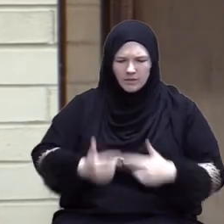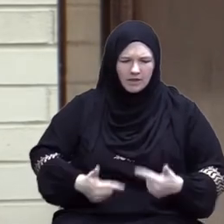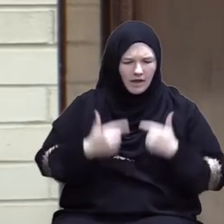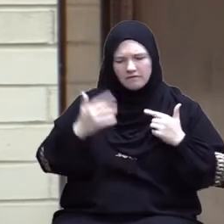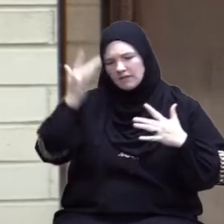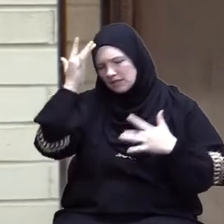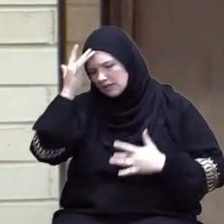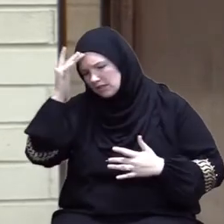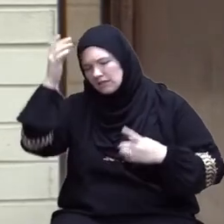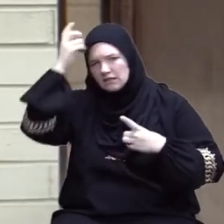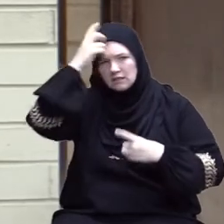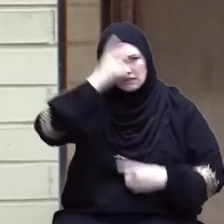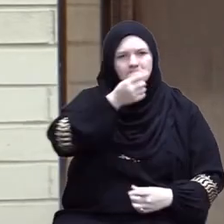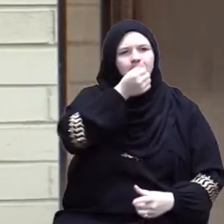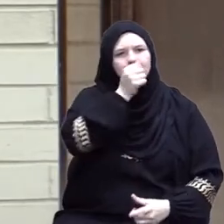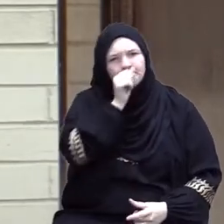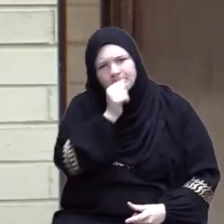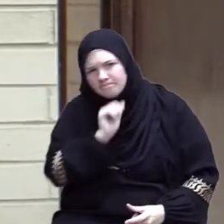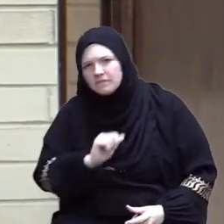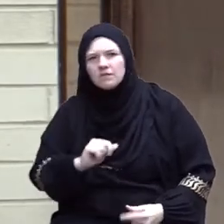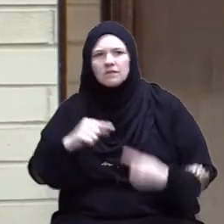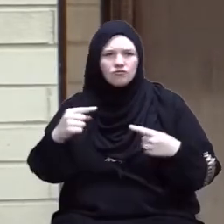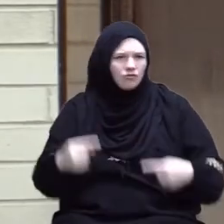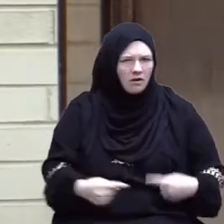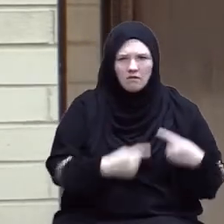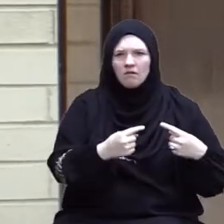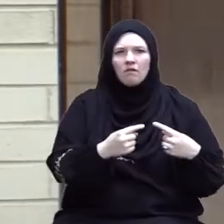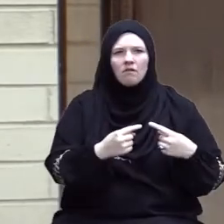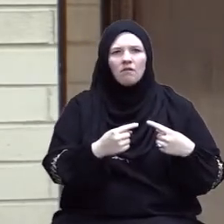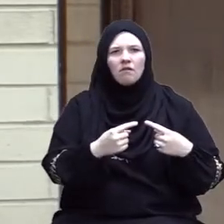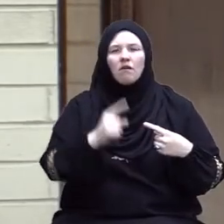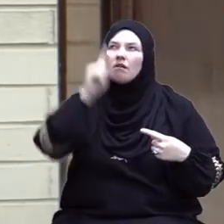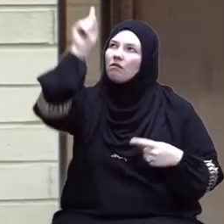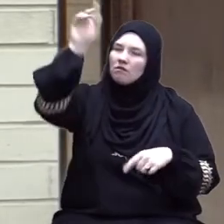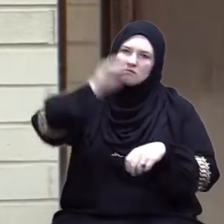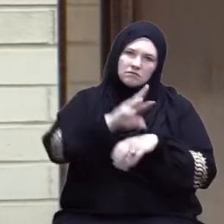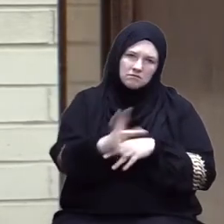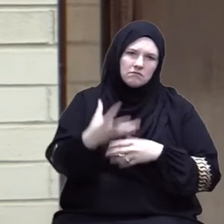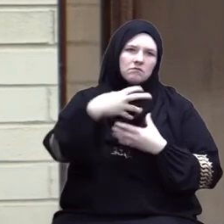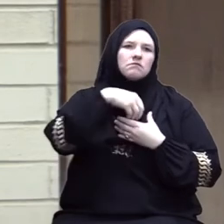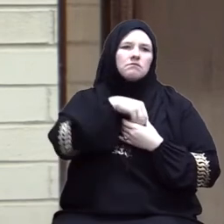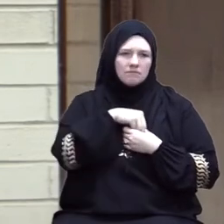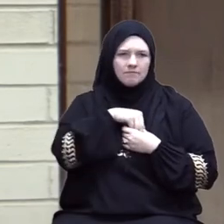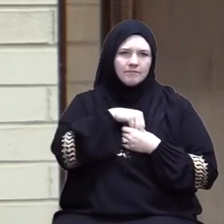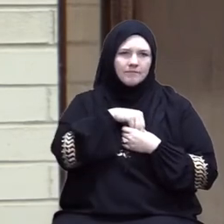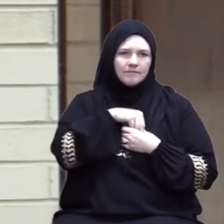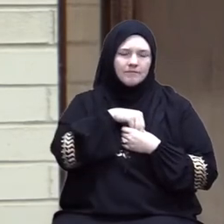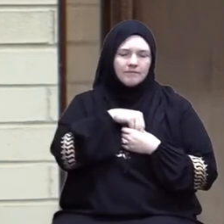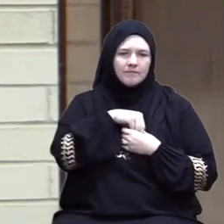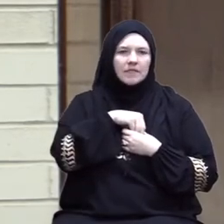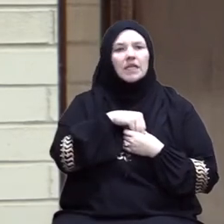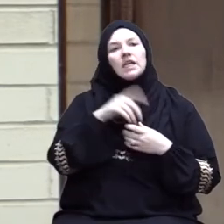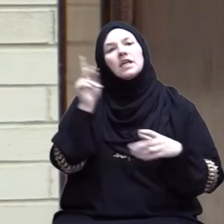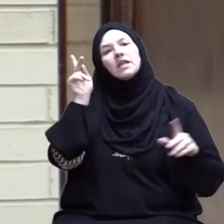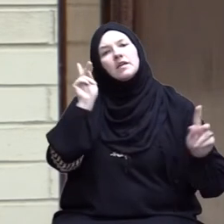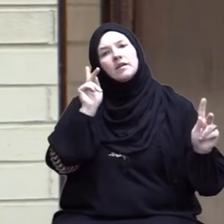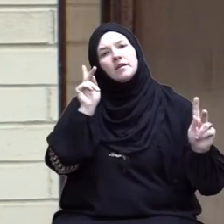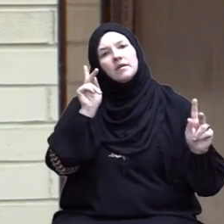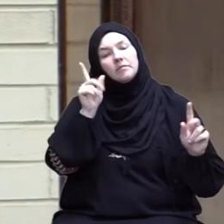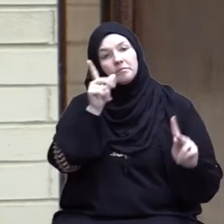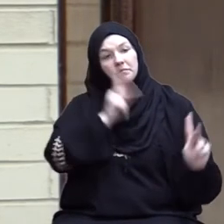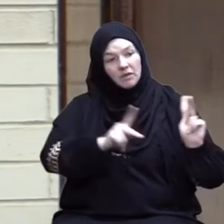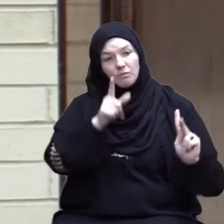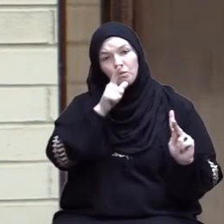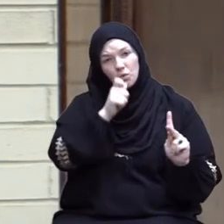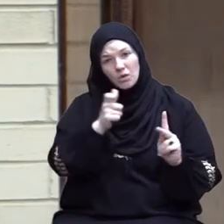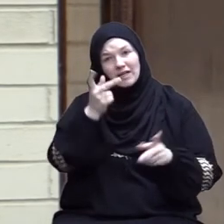sickness, disease, difficulties, trouble, anything. أُولَٰئِكَ عَلَىٰ هُدًى مِّن رَبِّهِمْ. And those